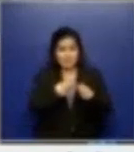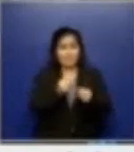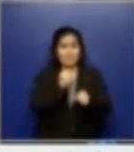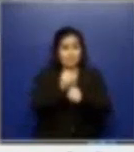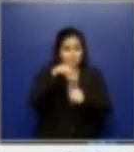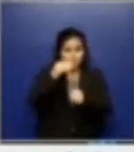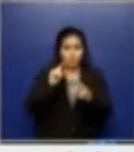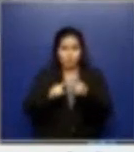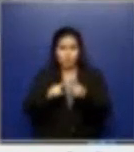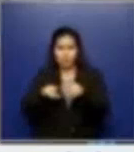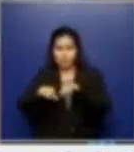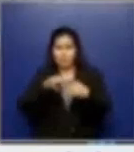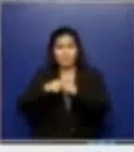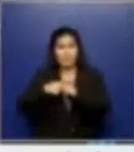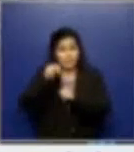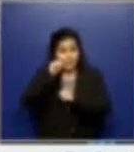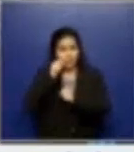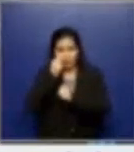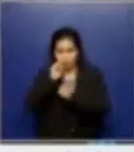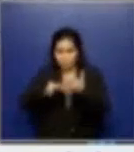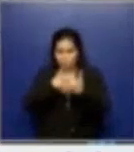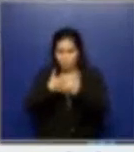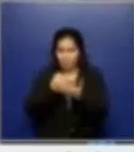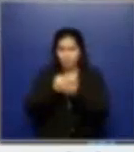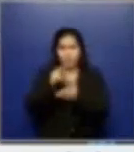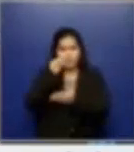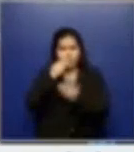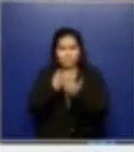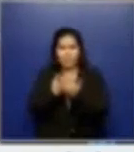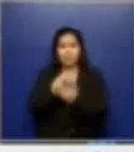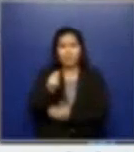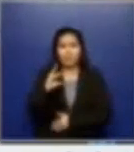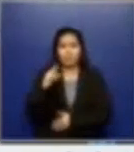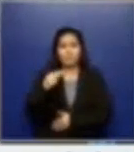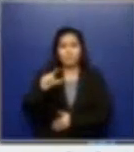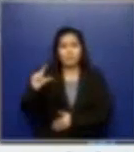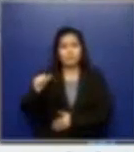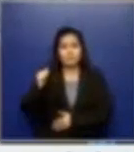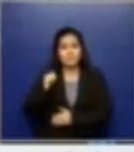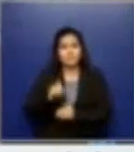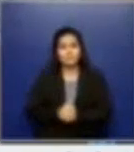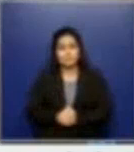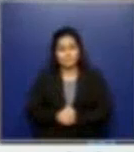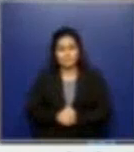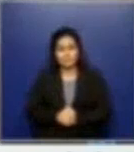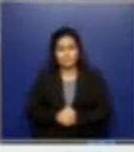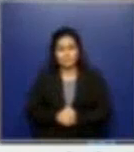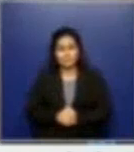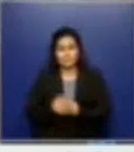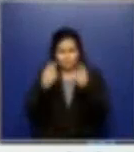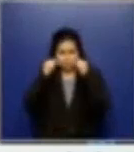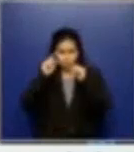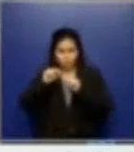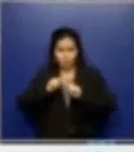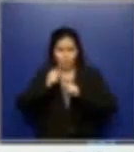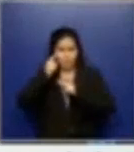ำเรื่องน้ำแต่มาดูแผนน้ำวันนี้ก็60,000 ล้านเหมือนเดิมแล้วท่านจะต้องทบทวนตัวเองนะฮะ